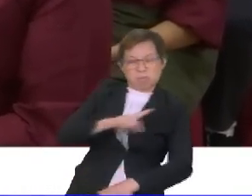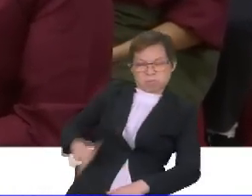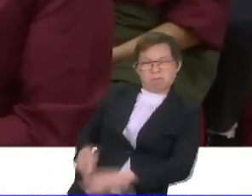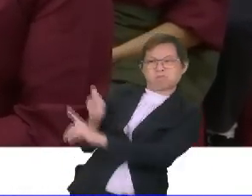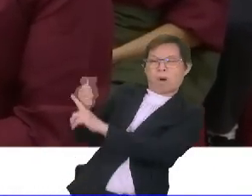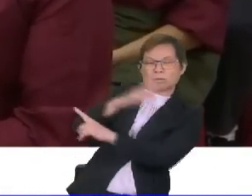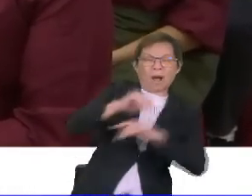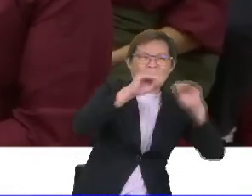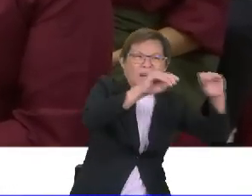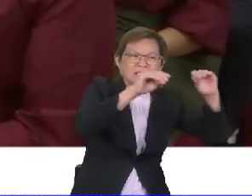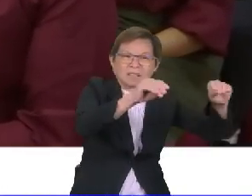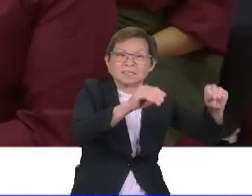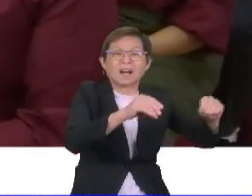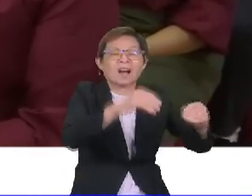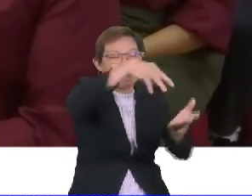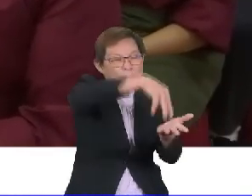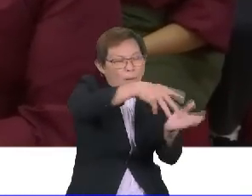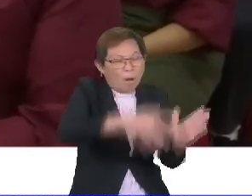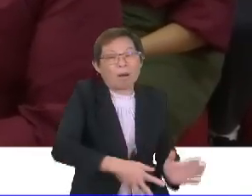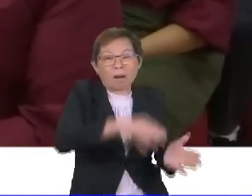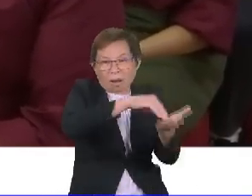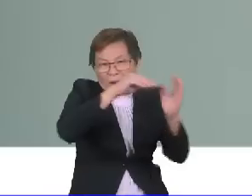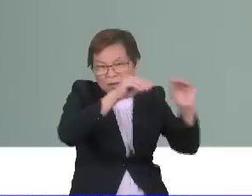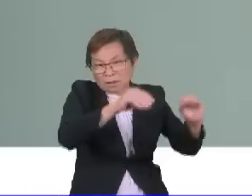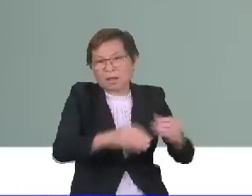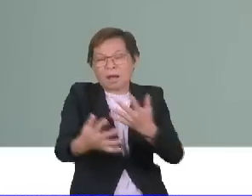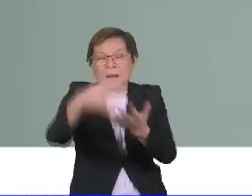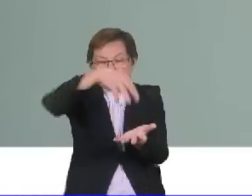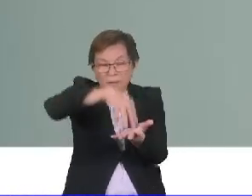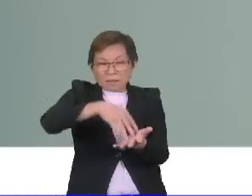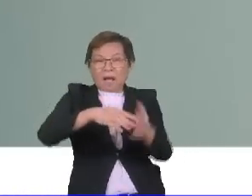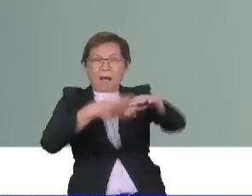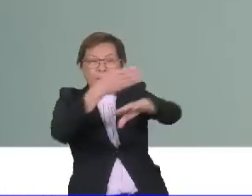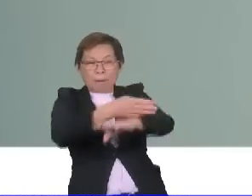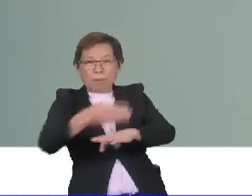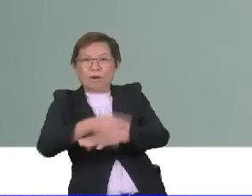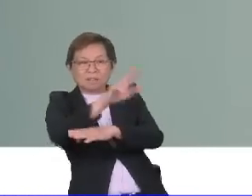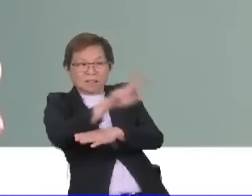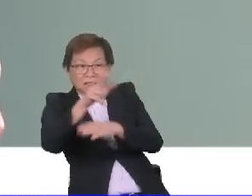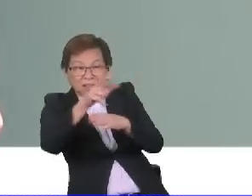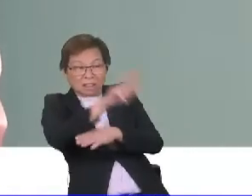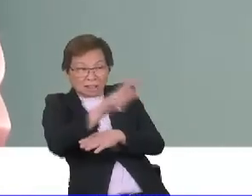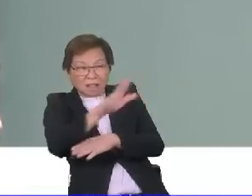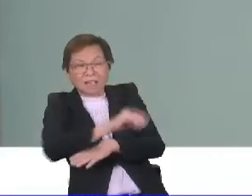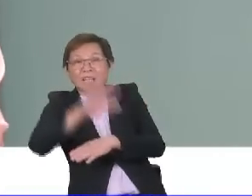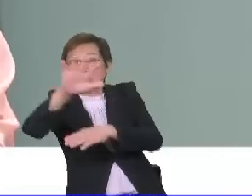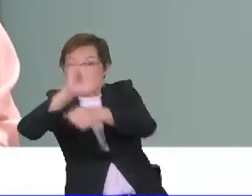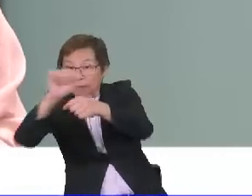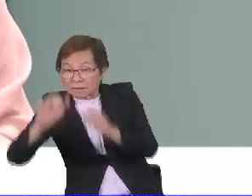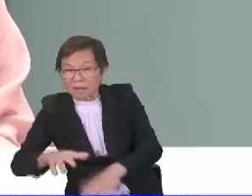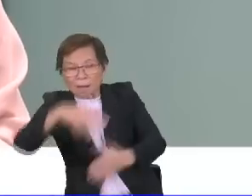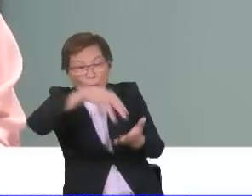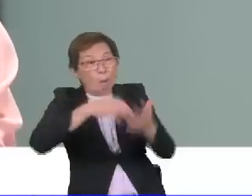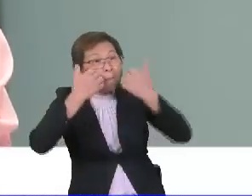pada penghuni penjara melalui program pembangunan Insan penjara Bentong 33 penghuni termasuk 5 kaki tangan penjara yang